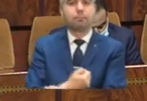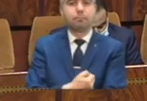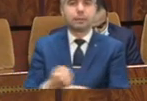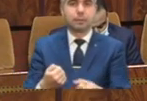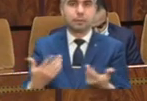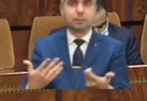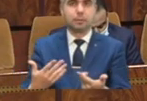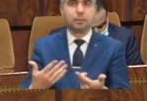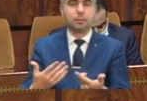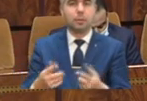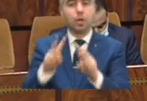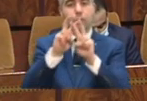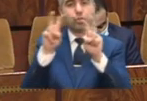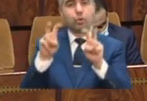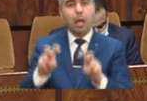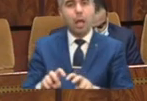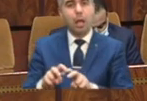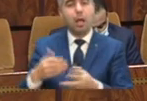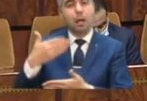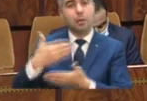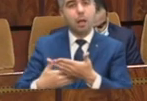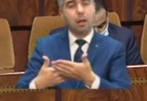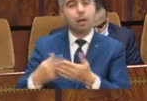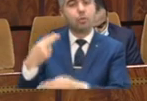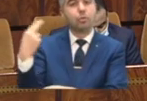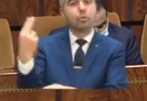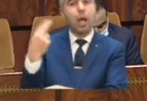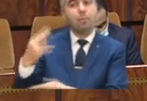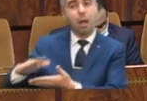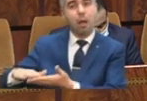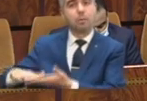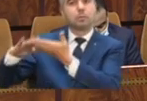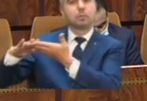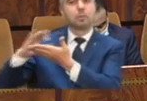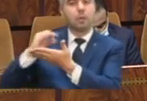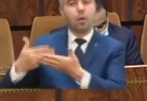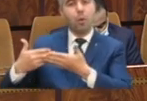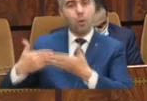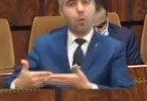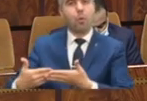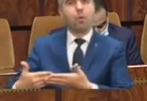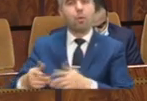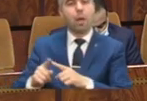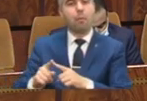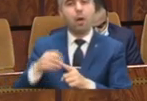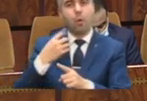اللي هي حاملة لشهادات عليا هما الدكاترة اللي كانت حدثوا عليهم سواء في